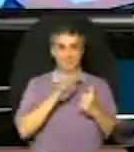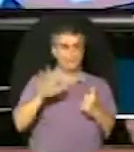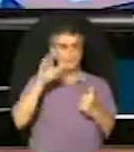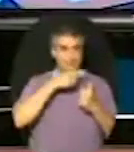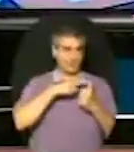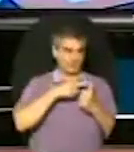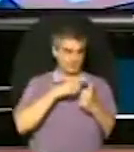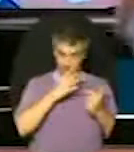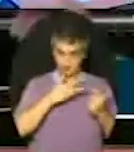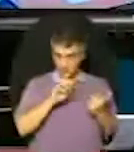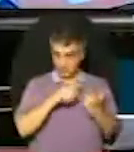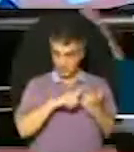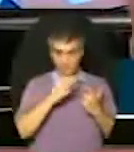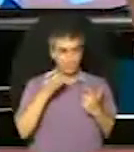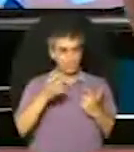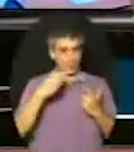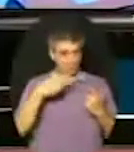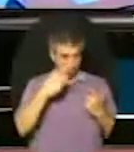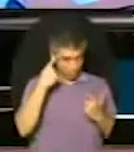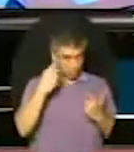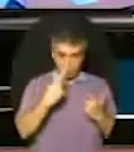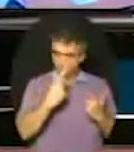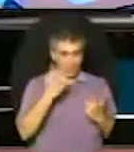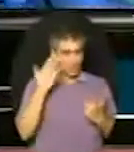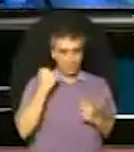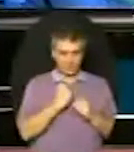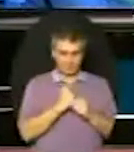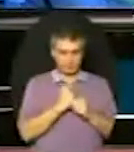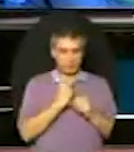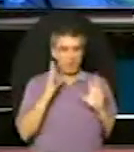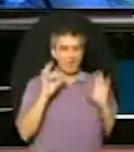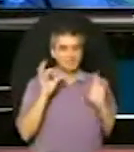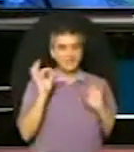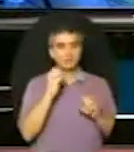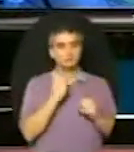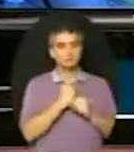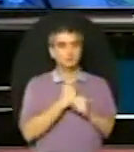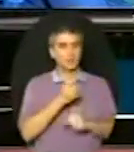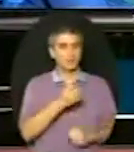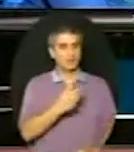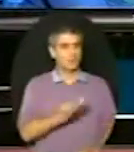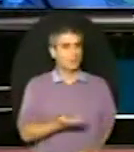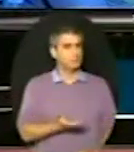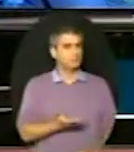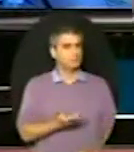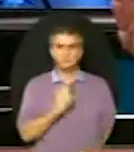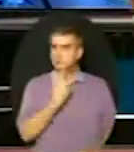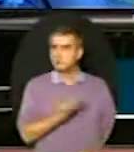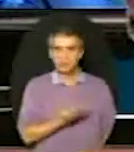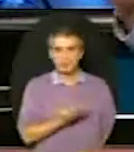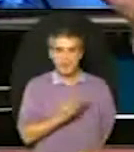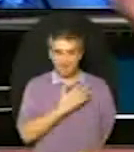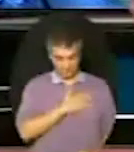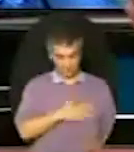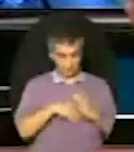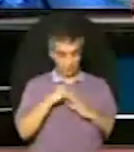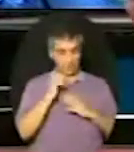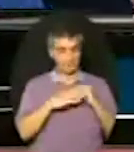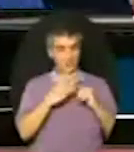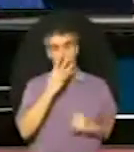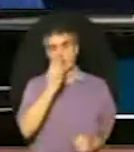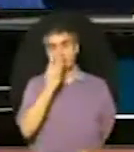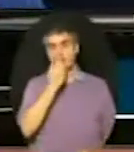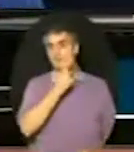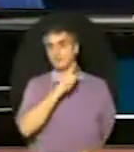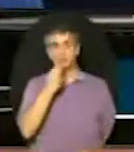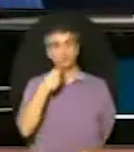הם הולכים למעונות יום. את יודעת שלא היה ביצוע, היה 10% ביצוע במעונות יום. את יודעת מה זה אומר? שרצו לבנות ב-440 מיליון שקל